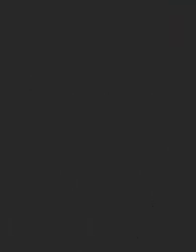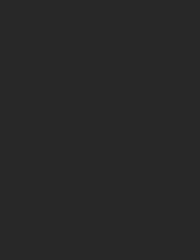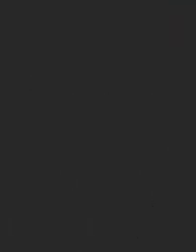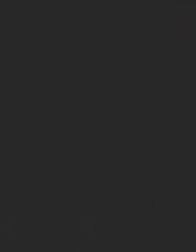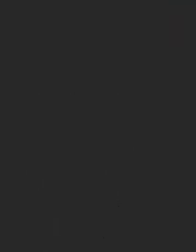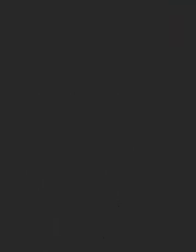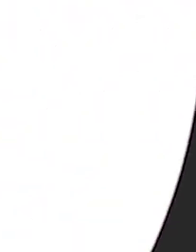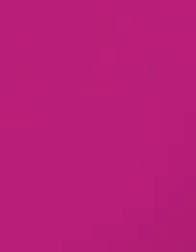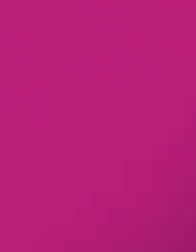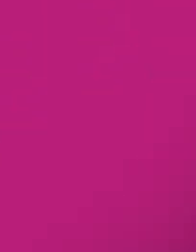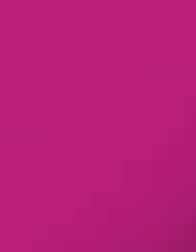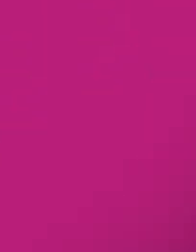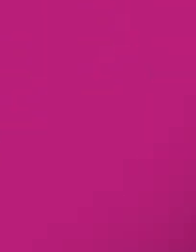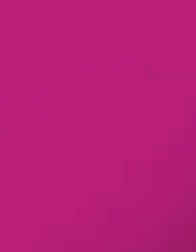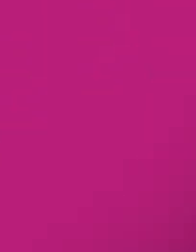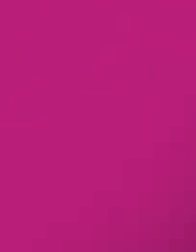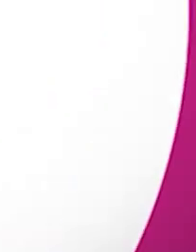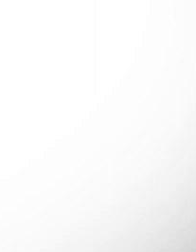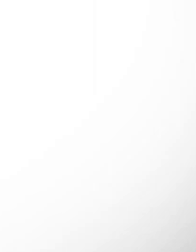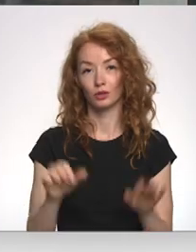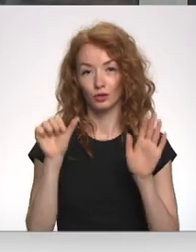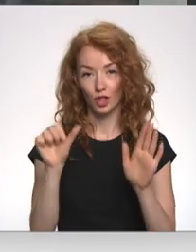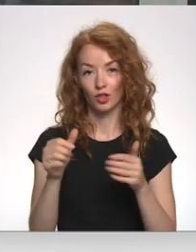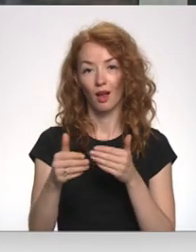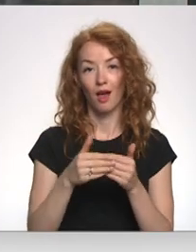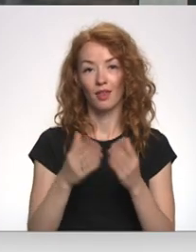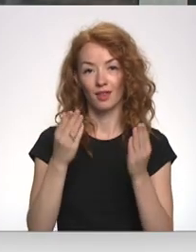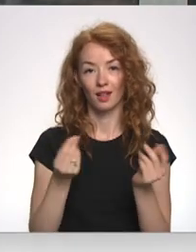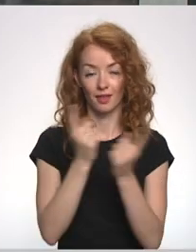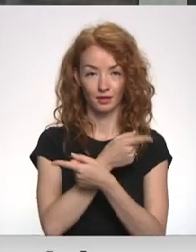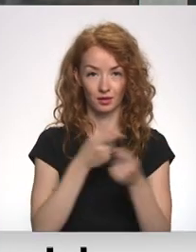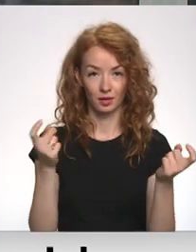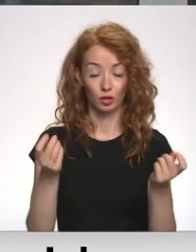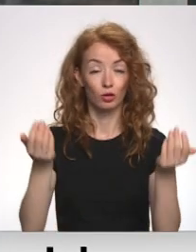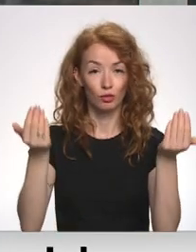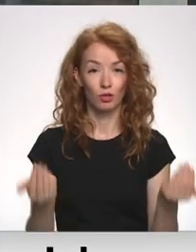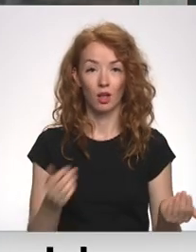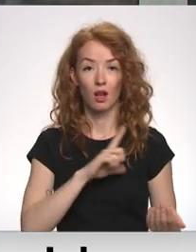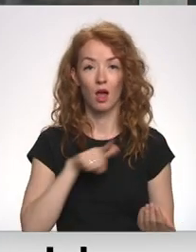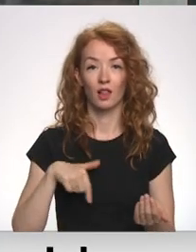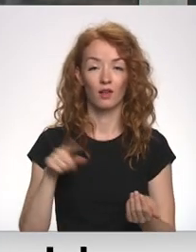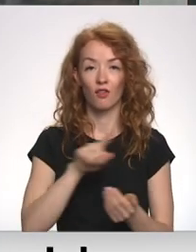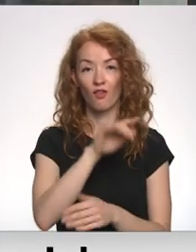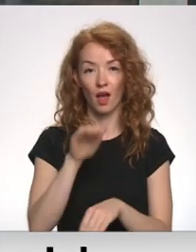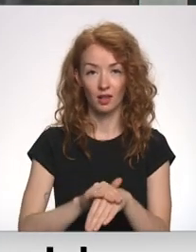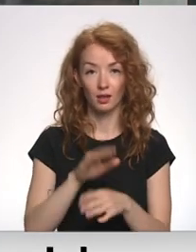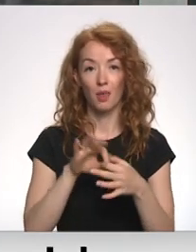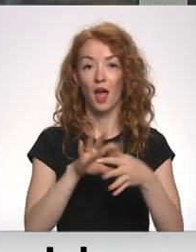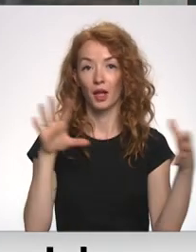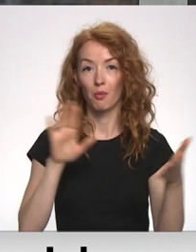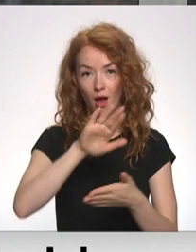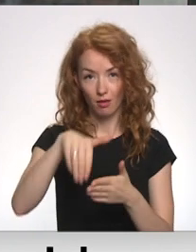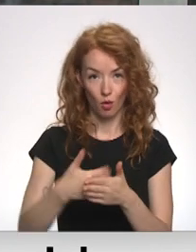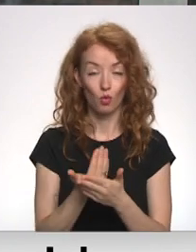Re, viss ēters ir te! Šodien dienā, kad Latvija atzīmē faktiskās neatkarības atgūšanu,